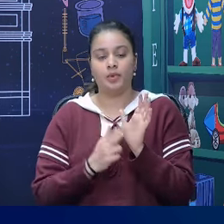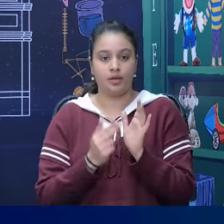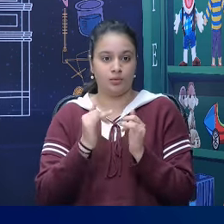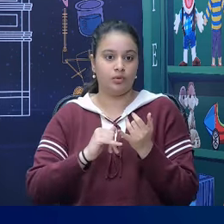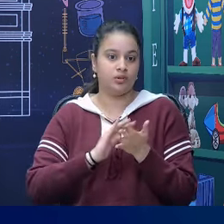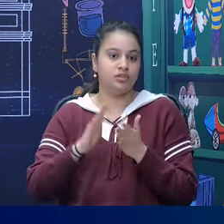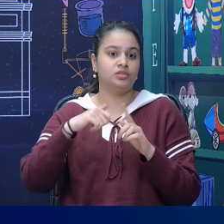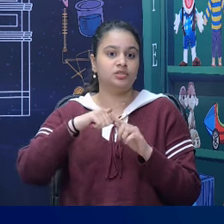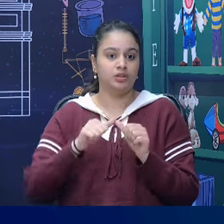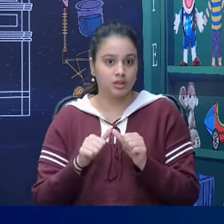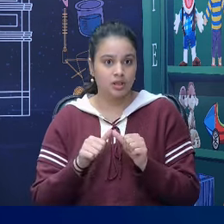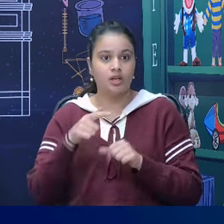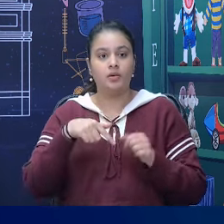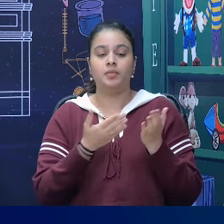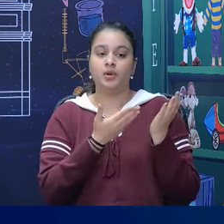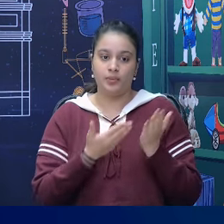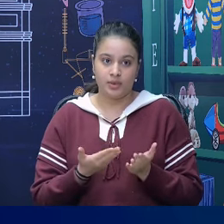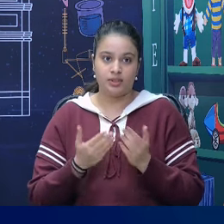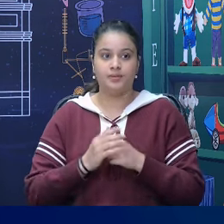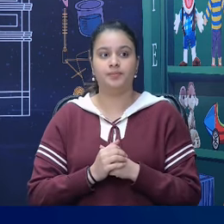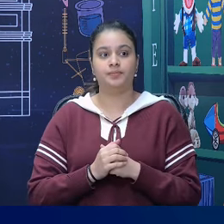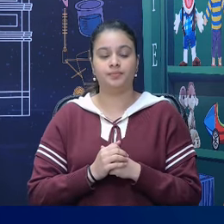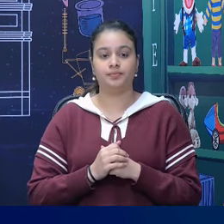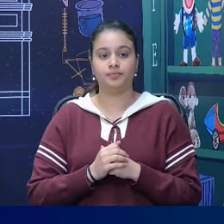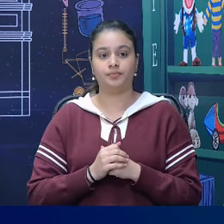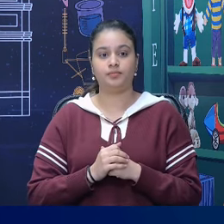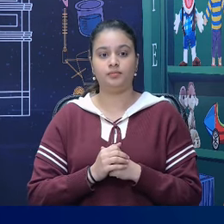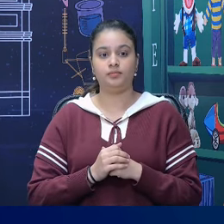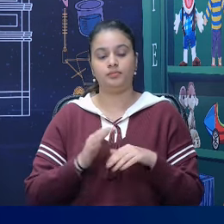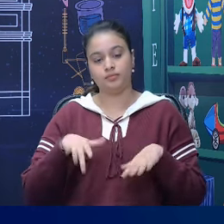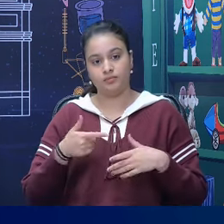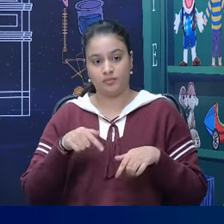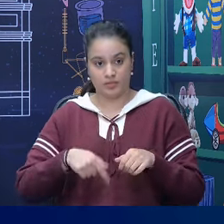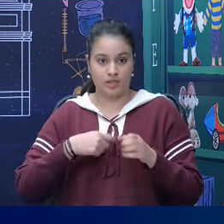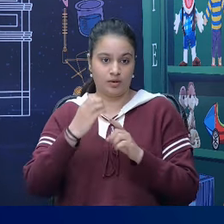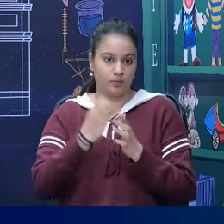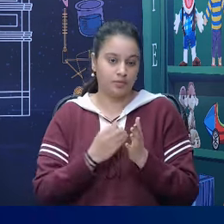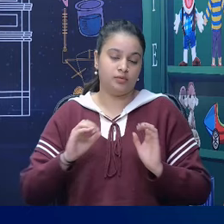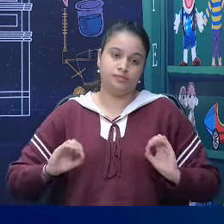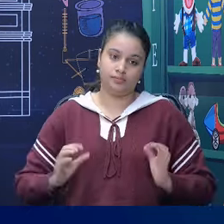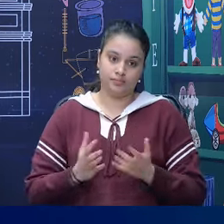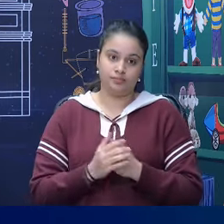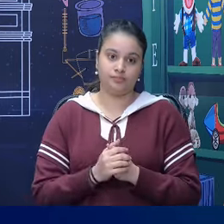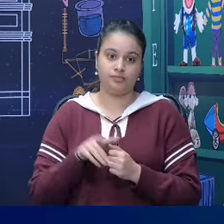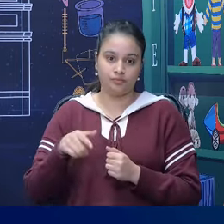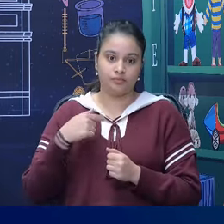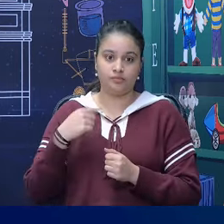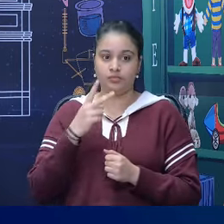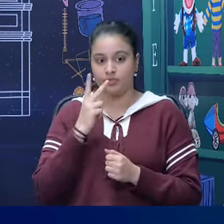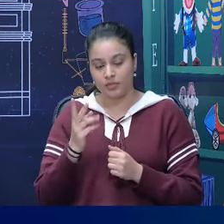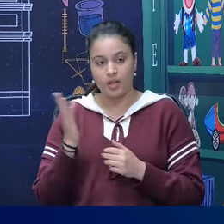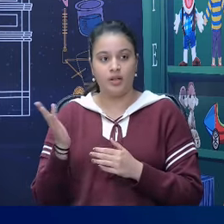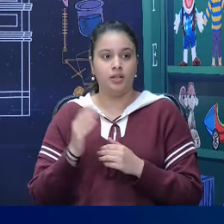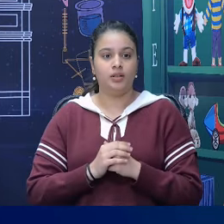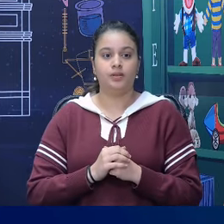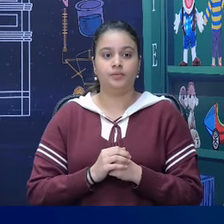नमस्कार आपका भी बहुत-बहुत स्वागत है इस सत्र में तो चलिए अपने इस प्रोग्राम की शुरुआत करते हैं सीधा मैम की र रुख करते हैं